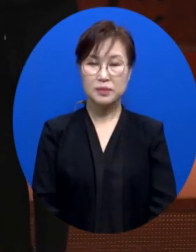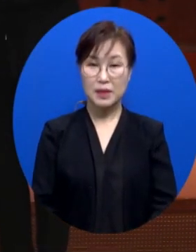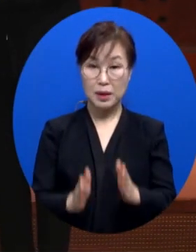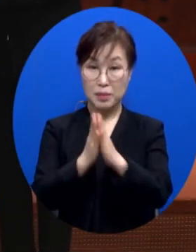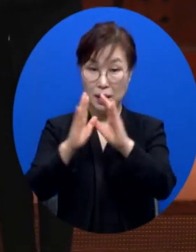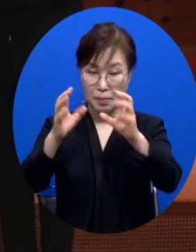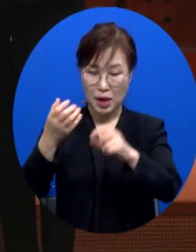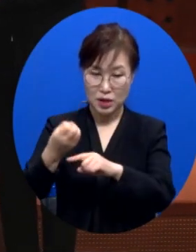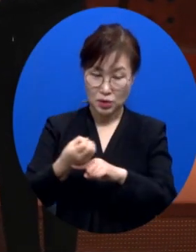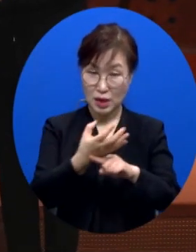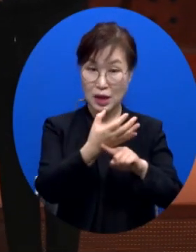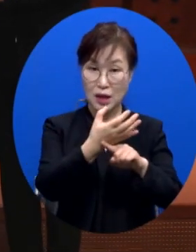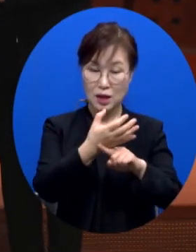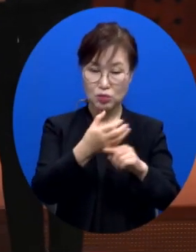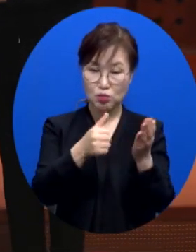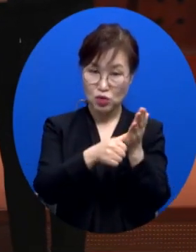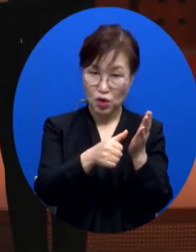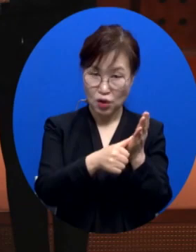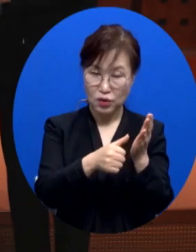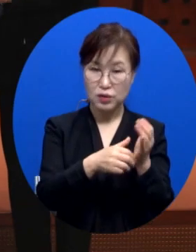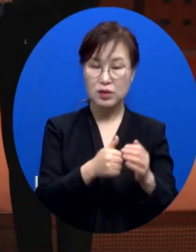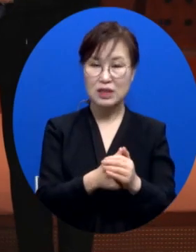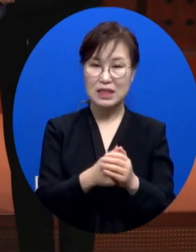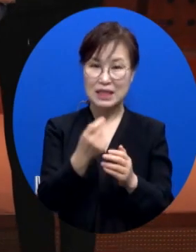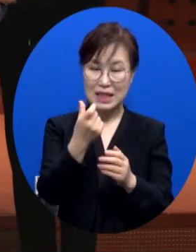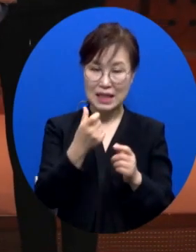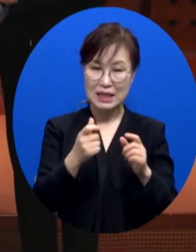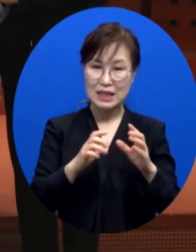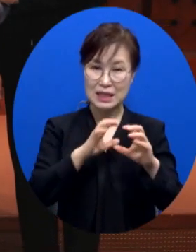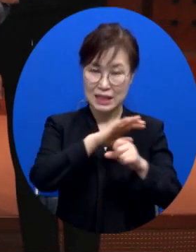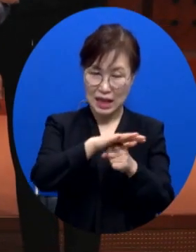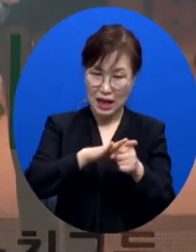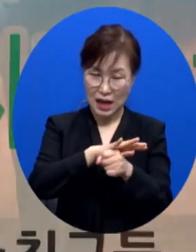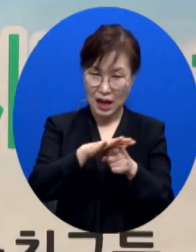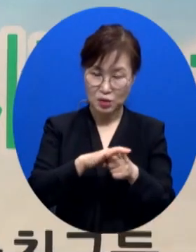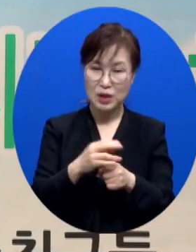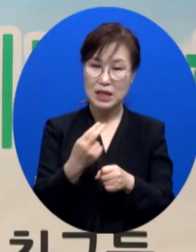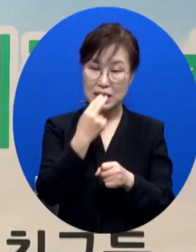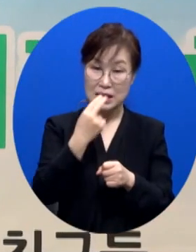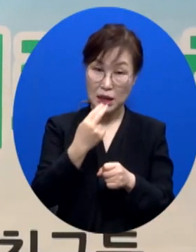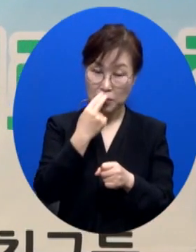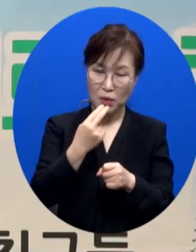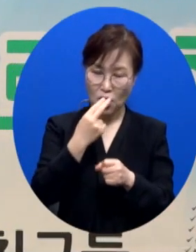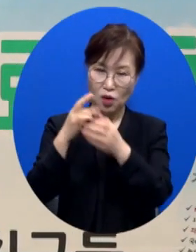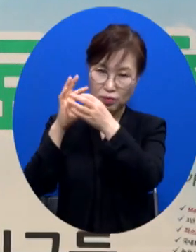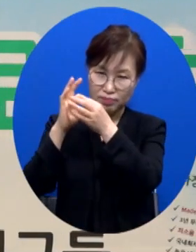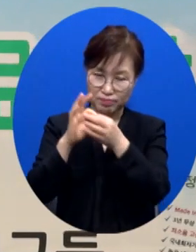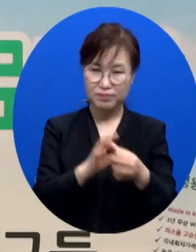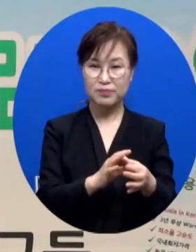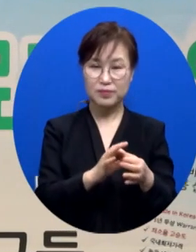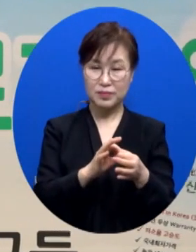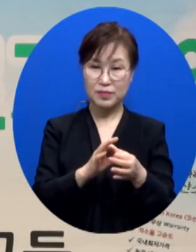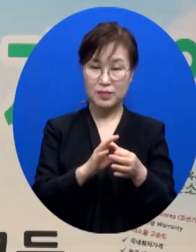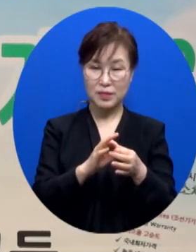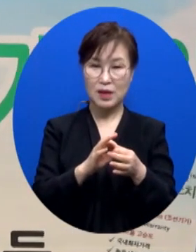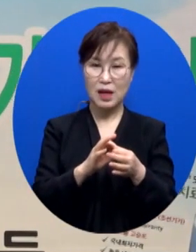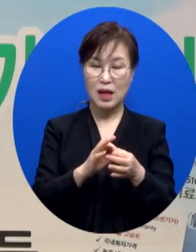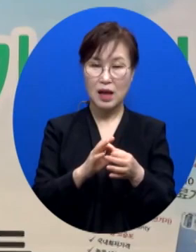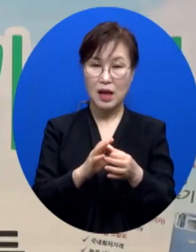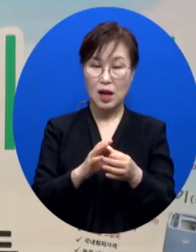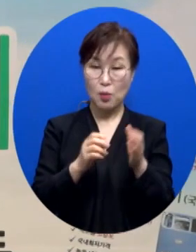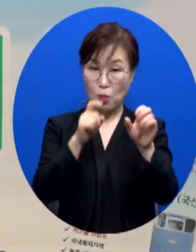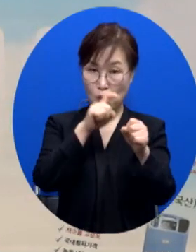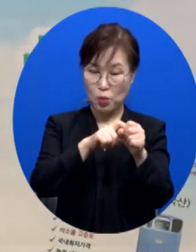미얀마에 전달하는 물품들은 미얀마 작은 사랑으로 생명의 호흡을 잇게 합시다를 슬로건으로 꽃제교회